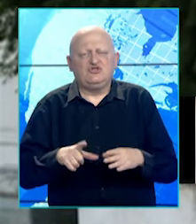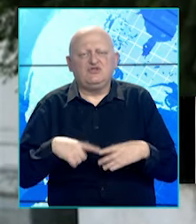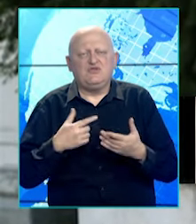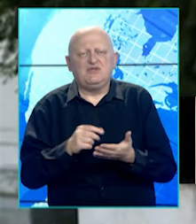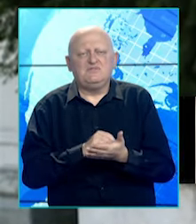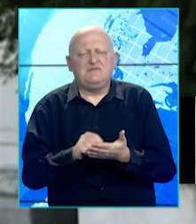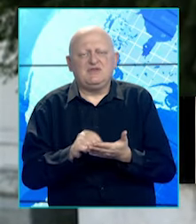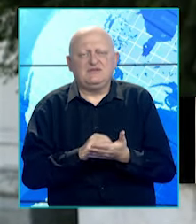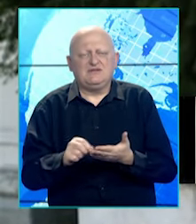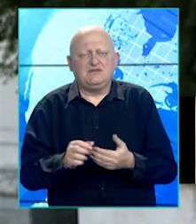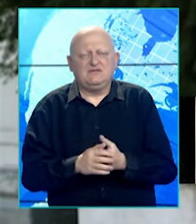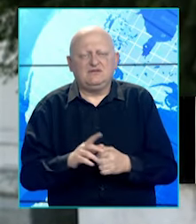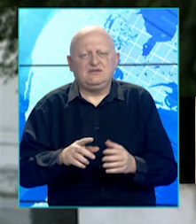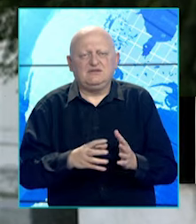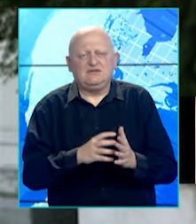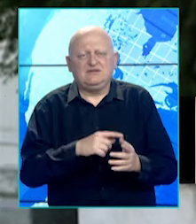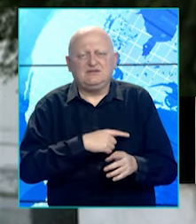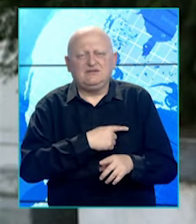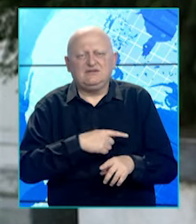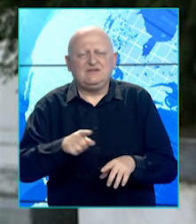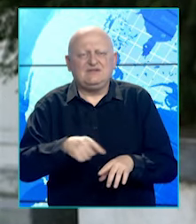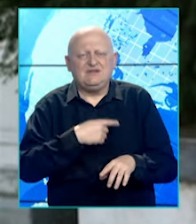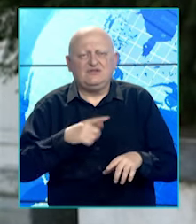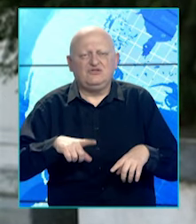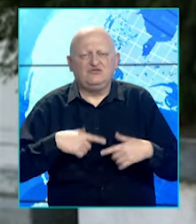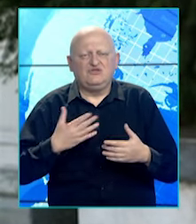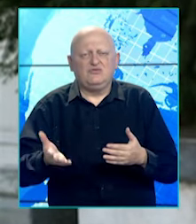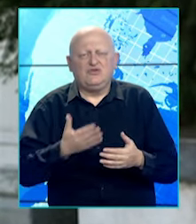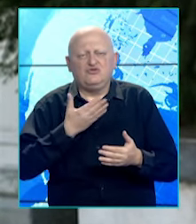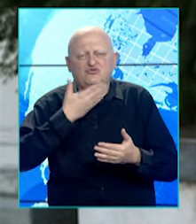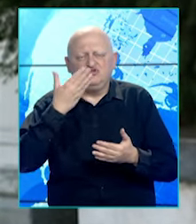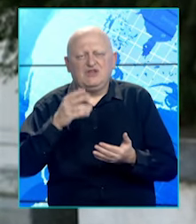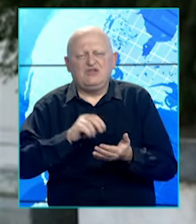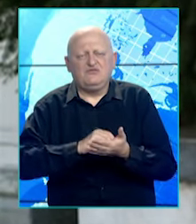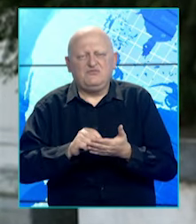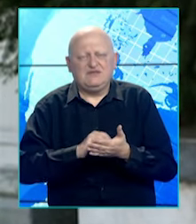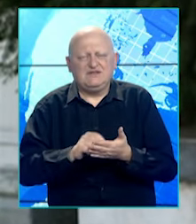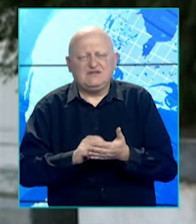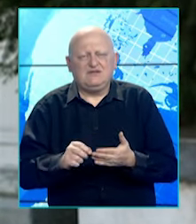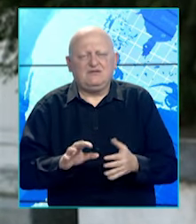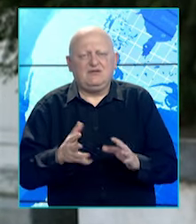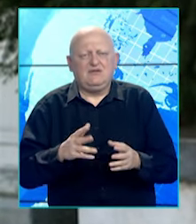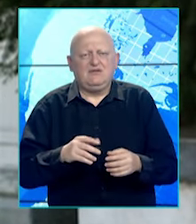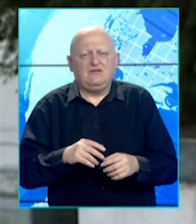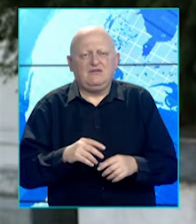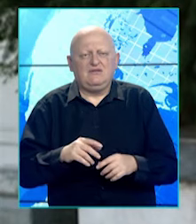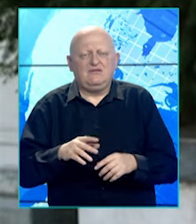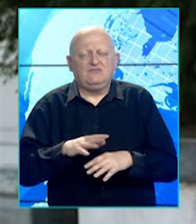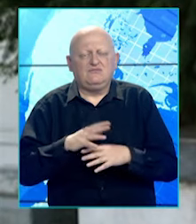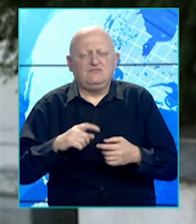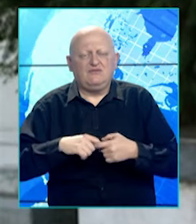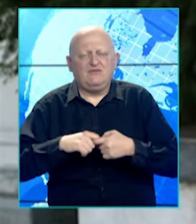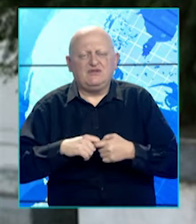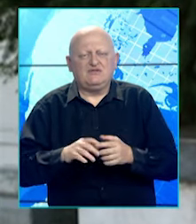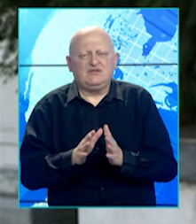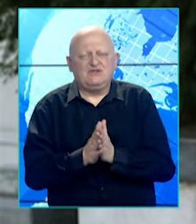pisca. Cijeli život mu je protekao u čitanju, pisanju, koje kakvim projektima koji su uvijek vezani